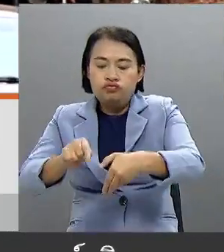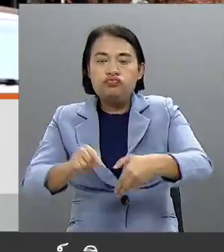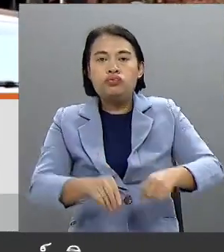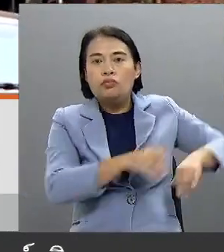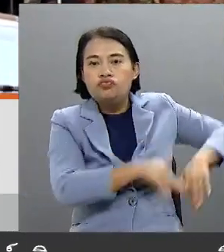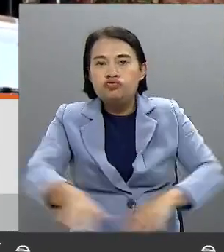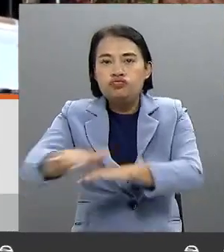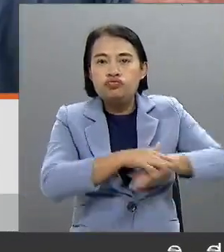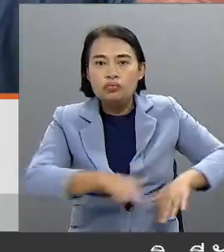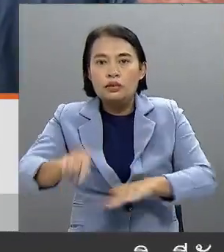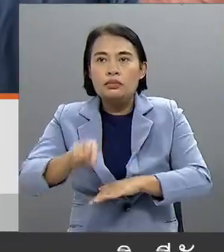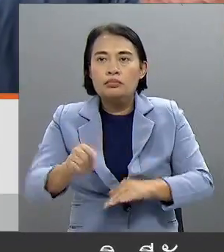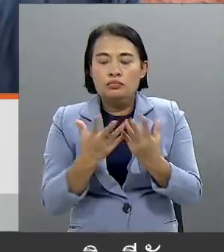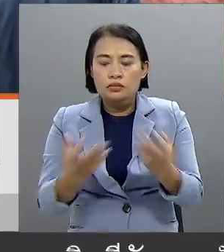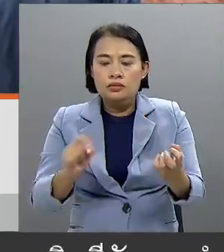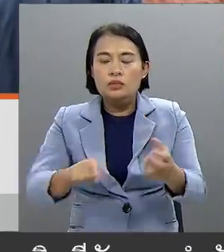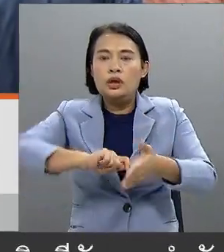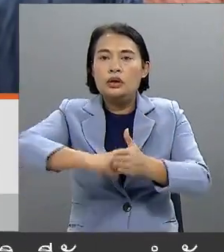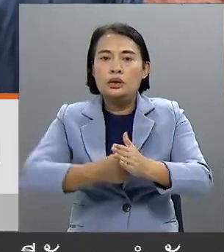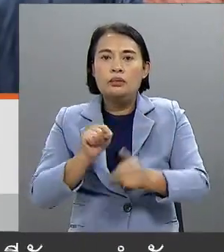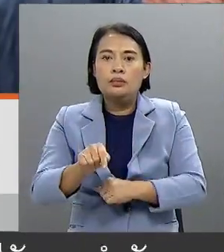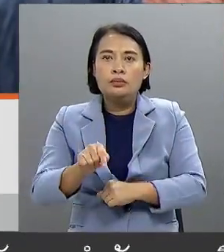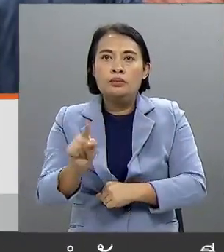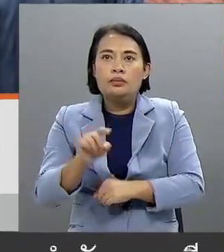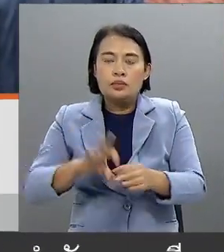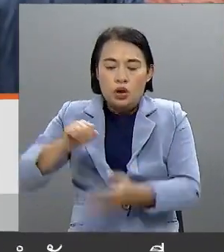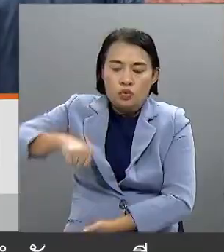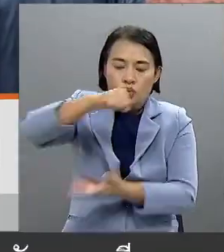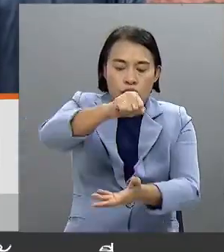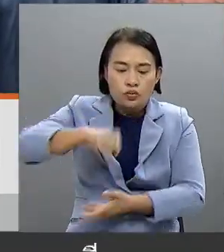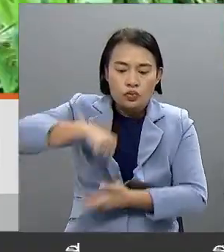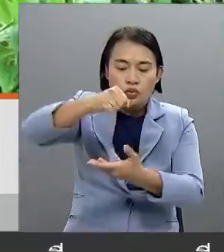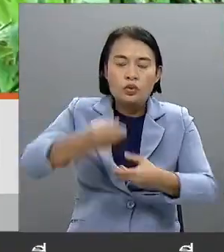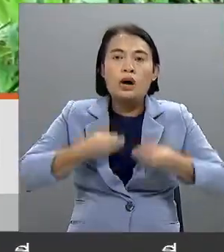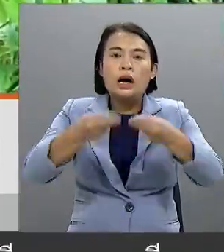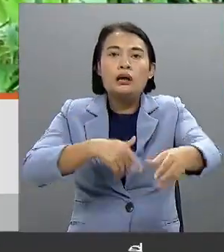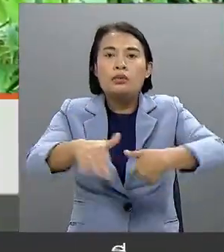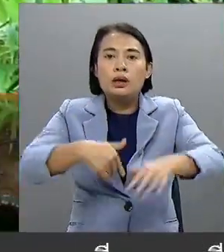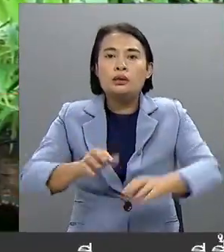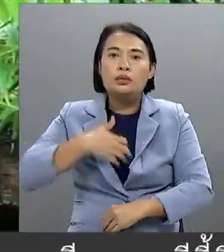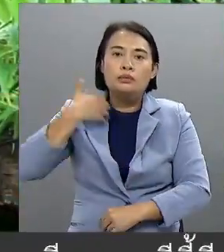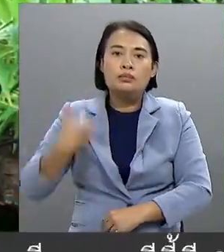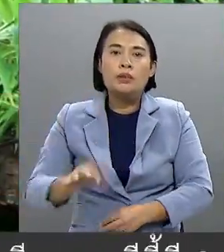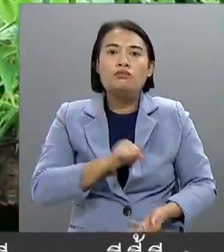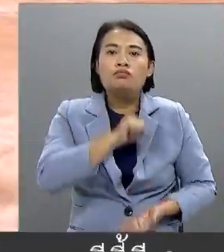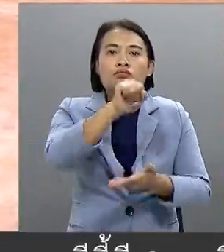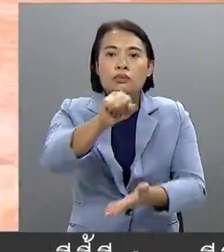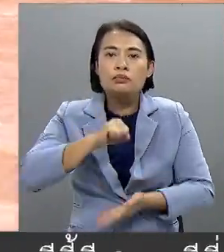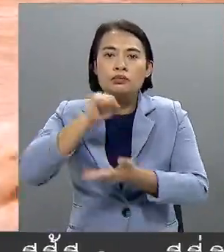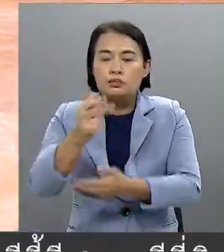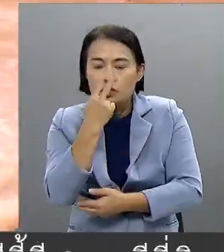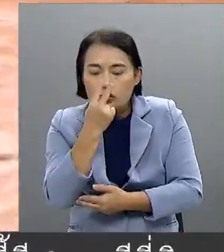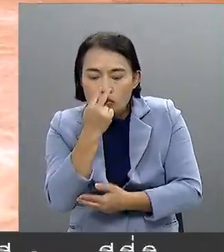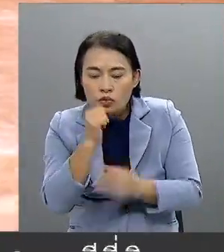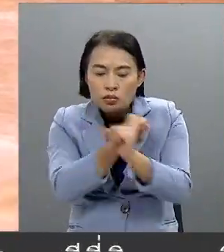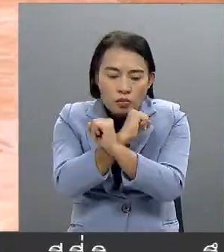าซึ่งจะเร่งซ่อมแซมพร้อมทั้งนำถุงยางชีพไปแจกจ่ายให้กับประชาชนที่เดือดร้อนพร้อมสั่งเฝ้าระวังติดตามสถานการณ์อย่